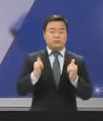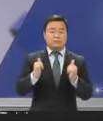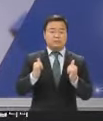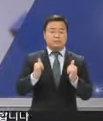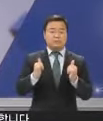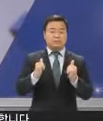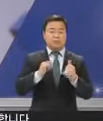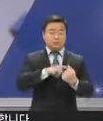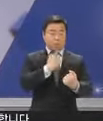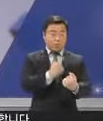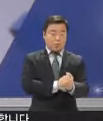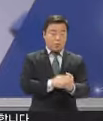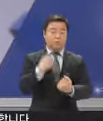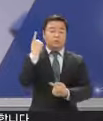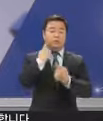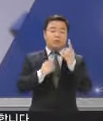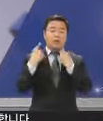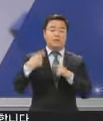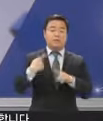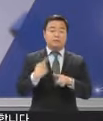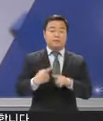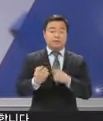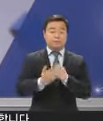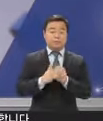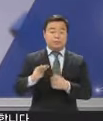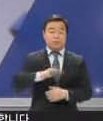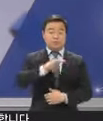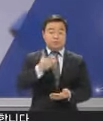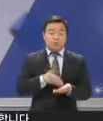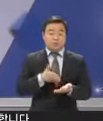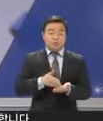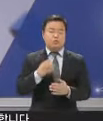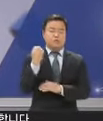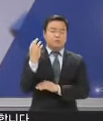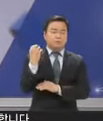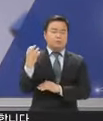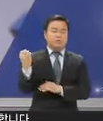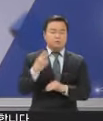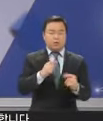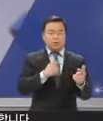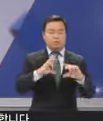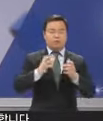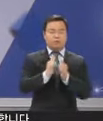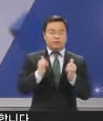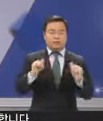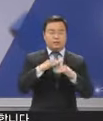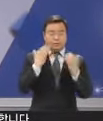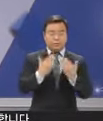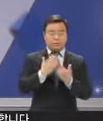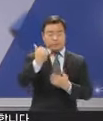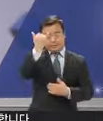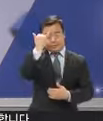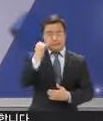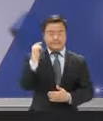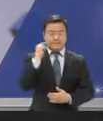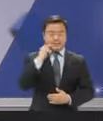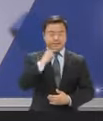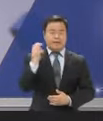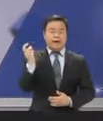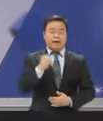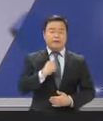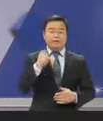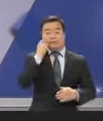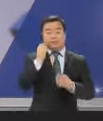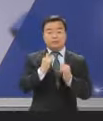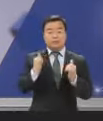똑같은 겁니다. 그렇기 때문에 우리 시민들, 언론이 조금 더 시민적 윤리관을 가지고 연예인의 사생활도 보호를